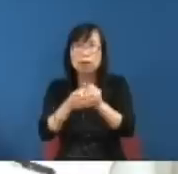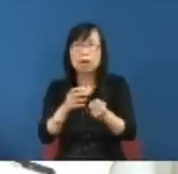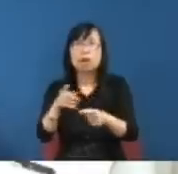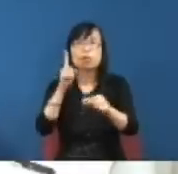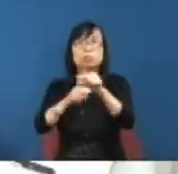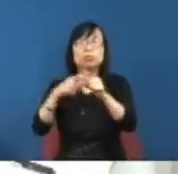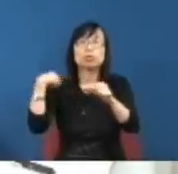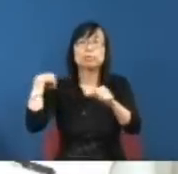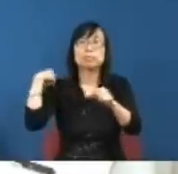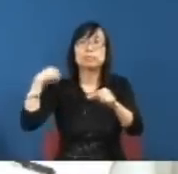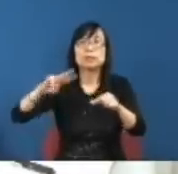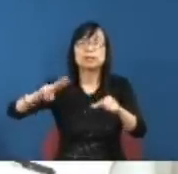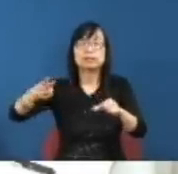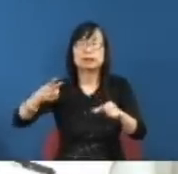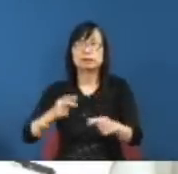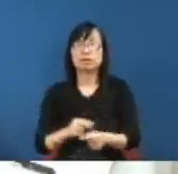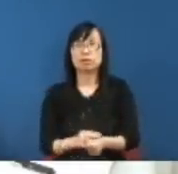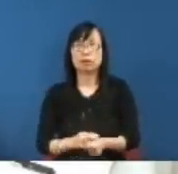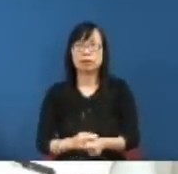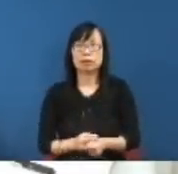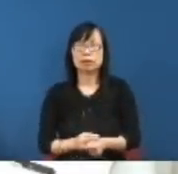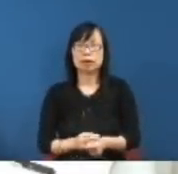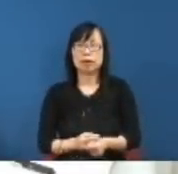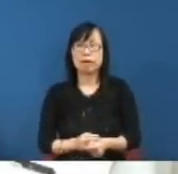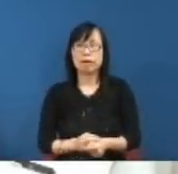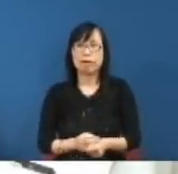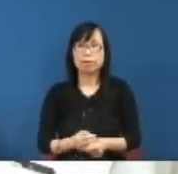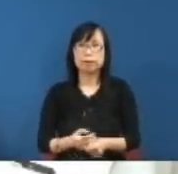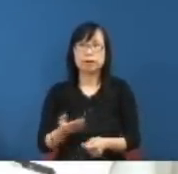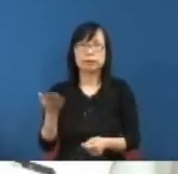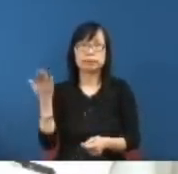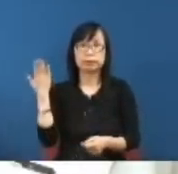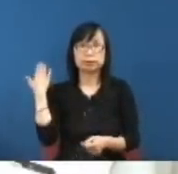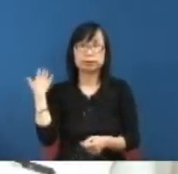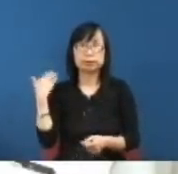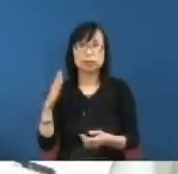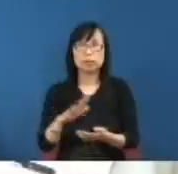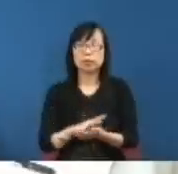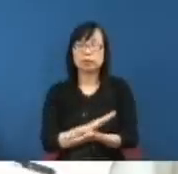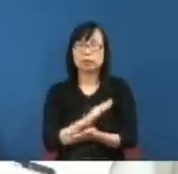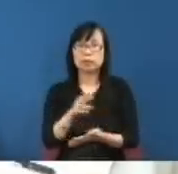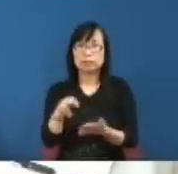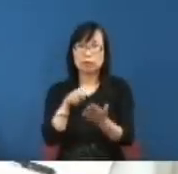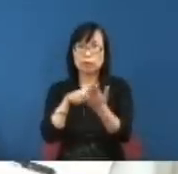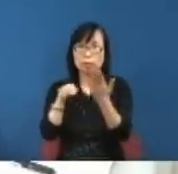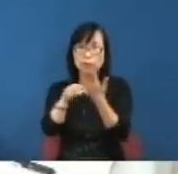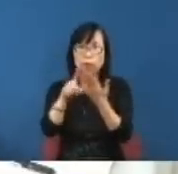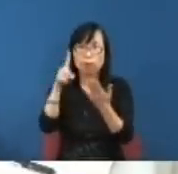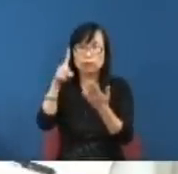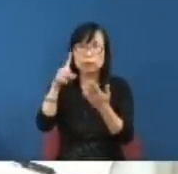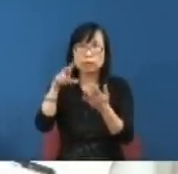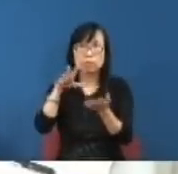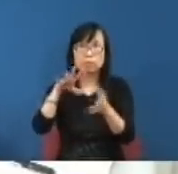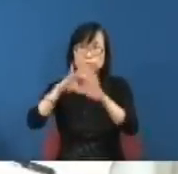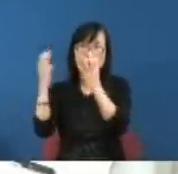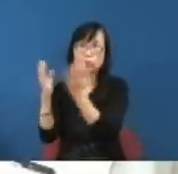就成為一個在過去嚟講這個過去的20年咧，係透過一黨專制